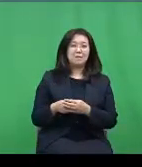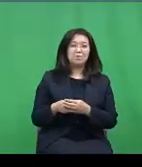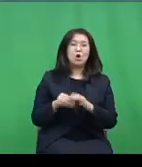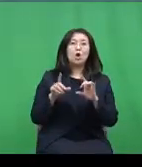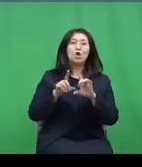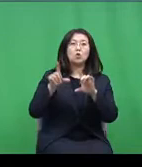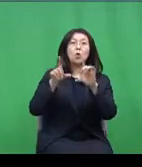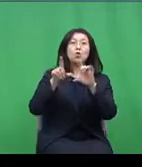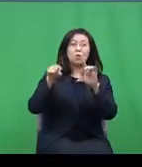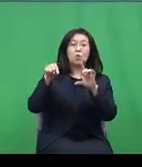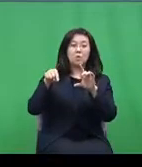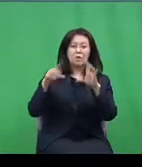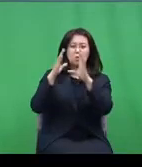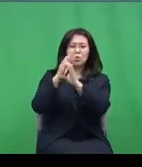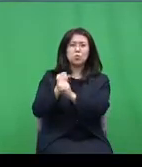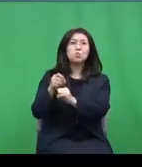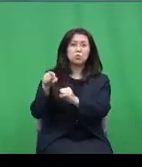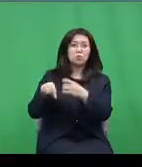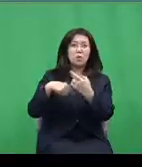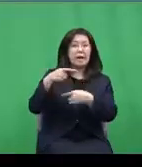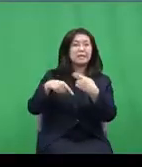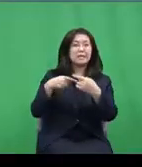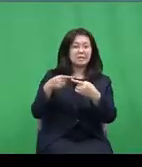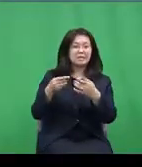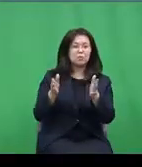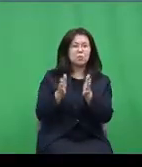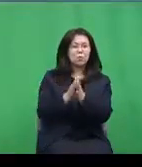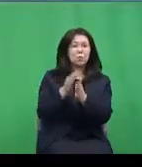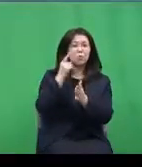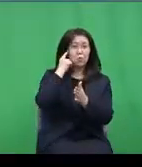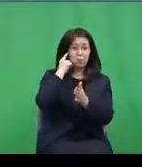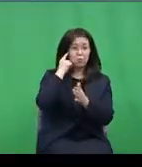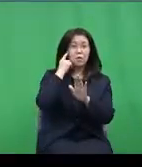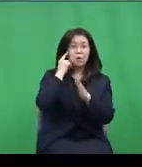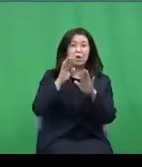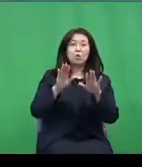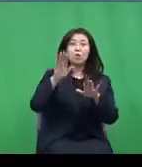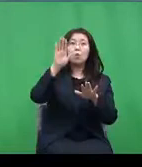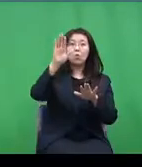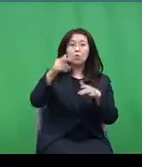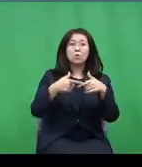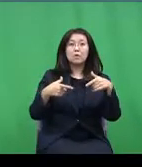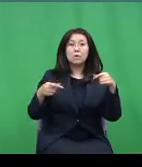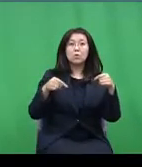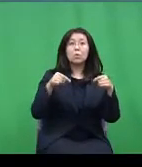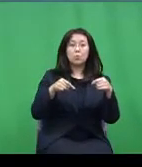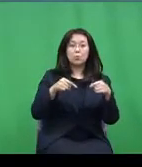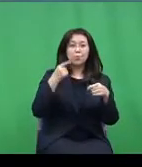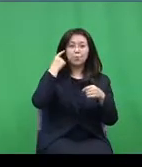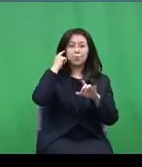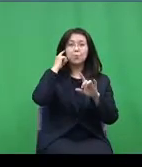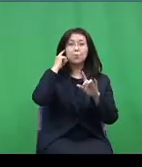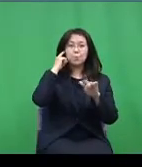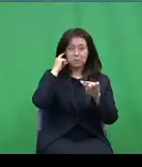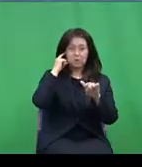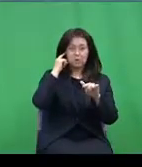東京一極社地の話とも重なりますが、やっぱり今後の日本という国を考えたときには、や